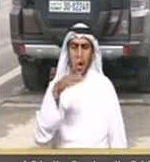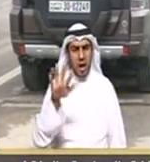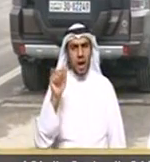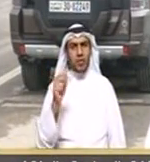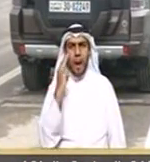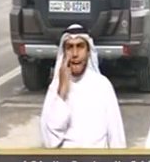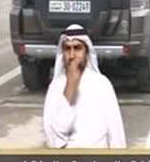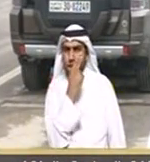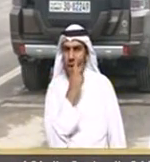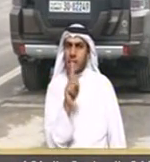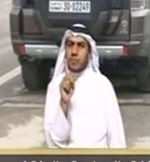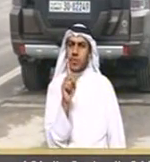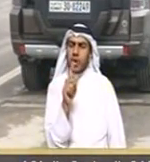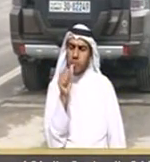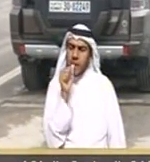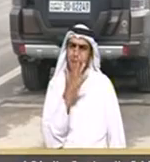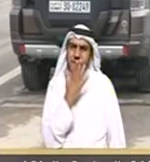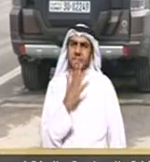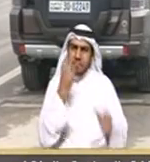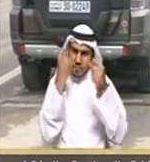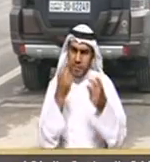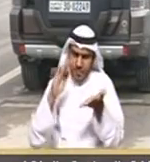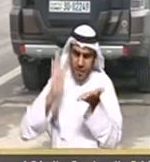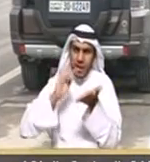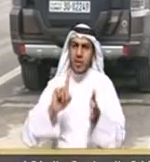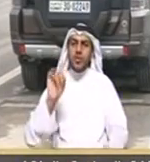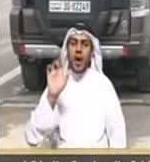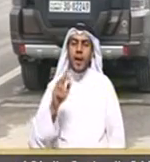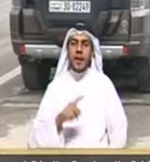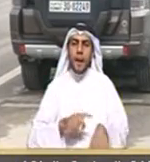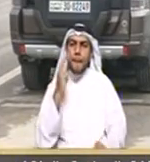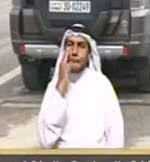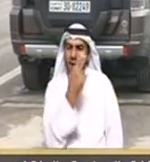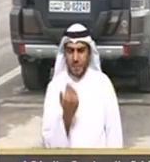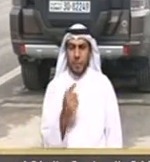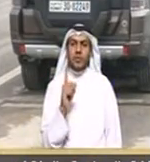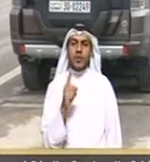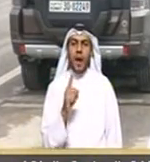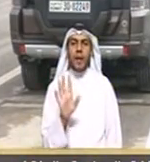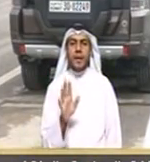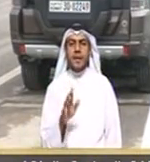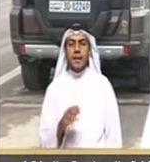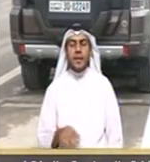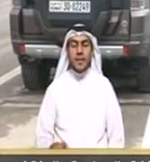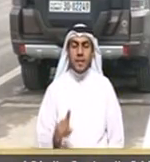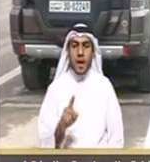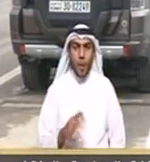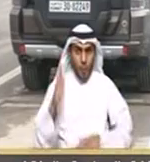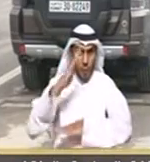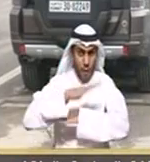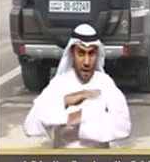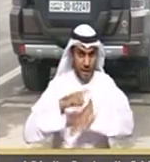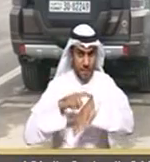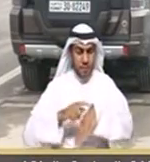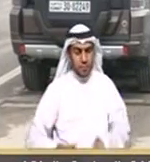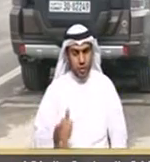وقت المغرب راح يتم سحب المياه كليا من هذا المكان، وبعد ذلك راح تتم عملية التنظيف حتى يتم فتح الطريق